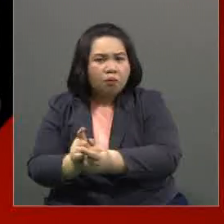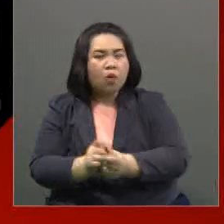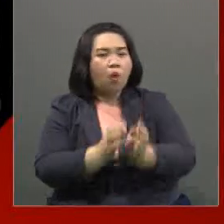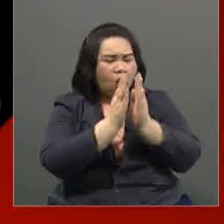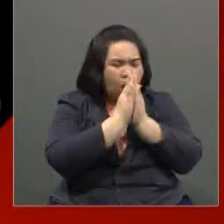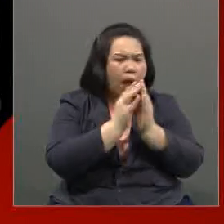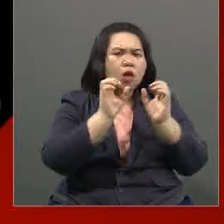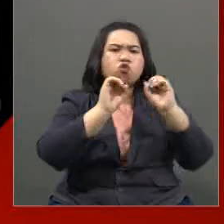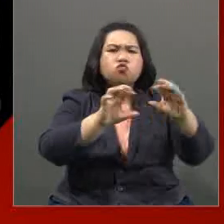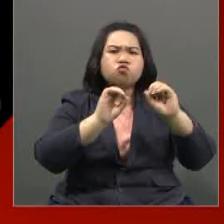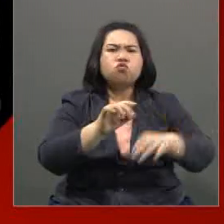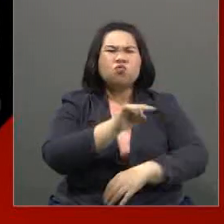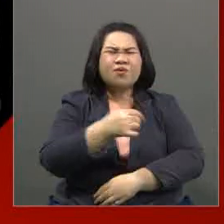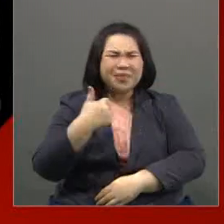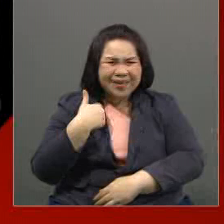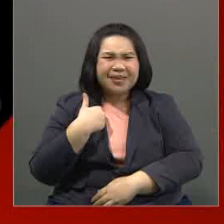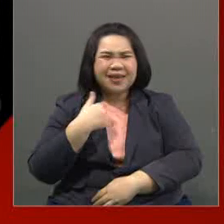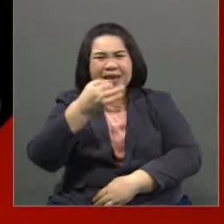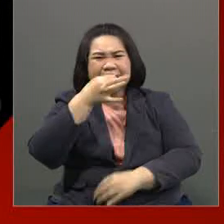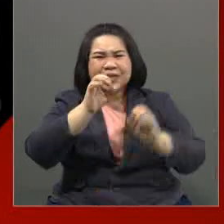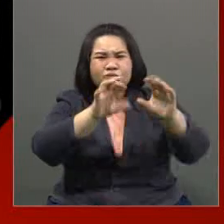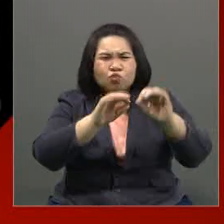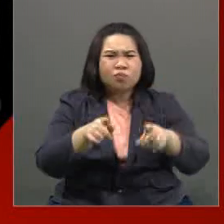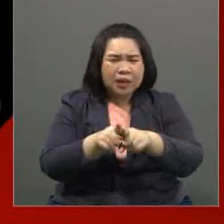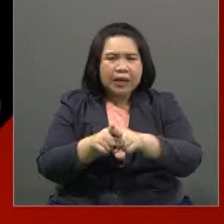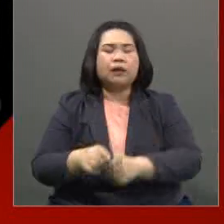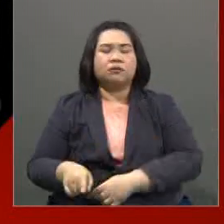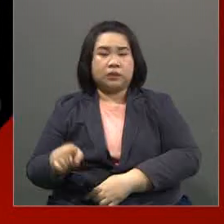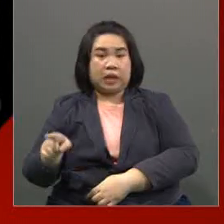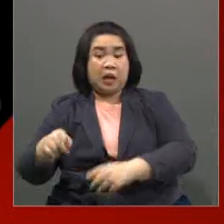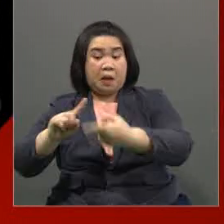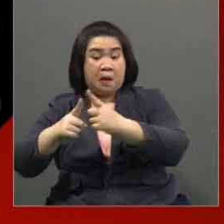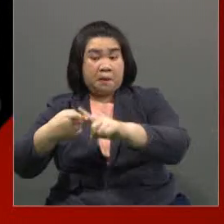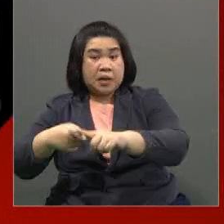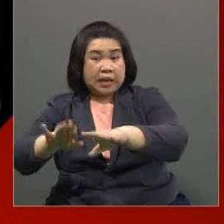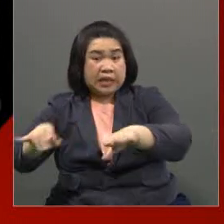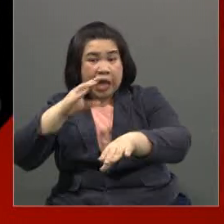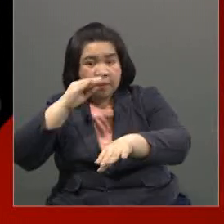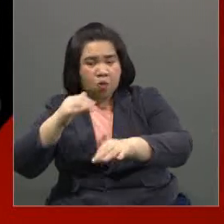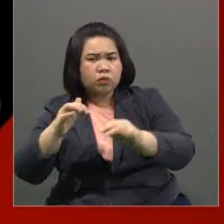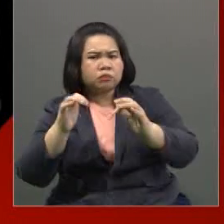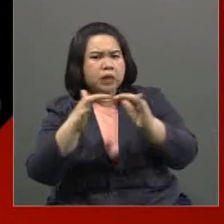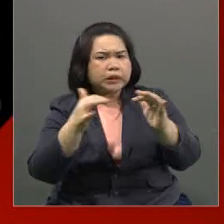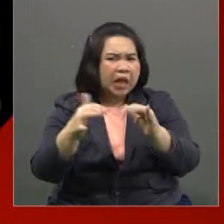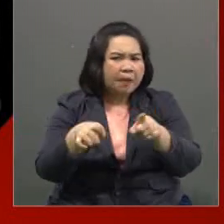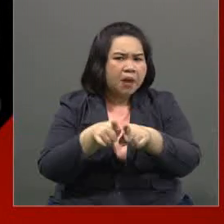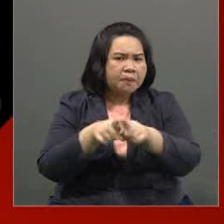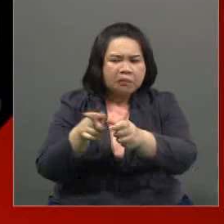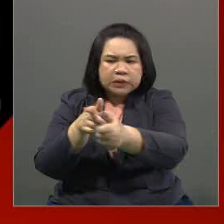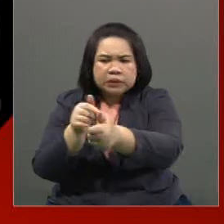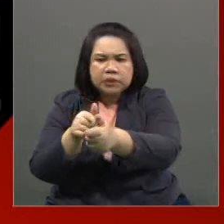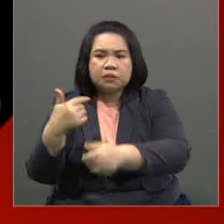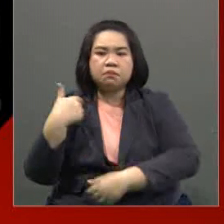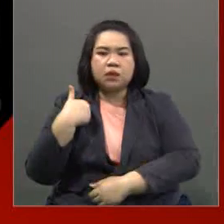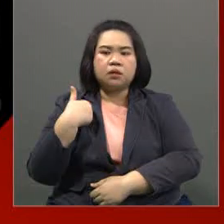ครูเด็กบางคนให้ข้อมูลด้วยว่ามีเพื่อนนักเรียนเนี่ยเคยถูกตำรวจนายเนี้ยเคยพูดคุยในลักษณะชู้สาวด้วย